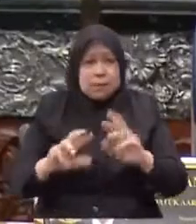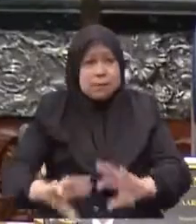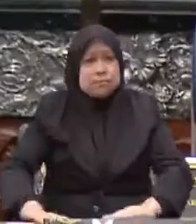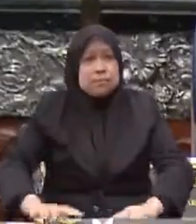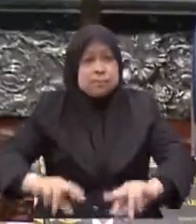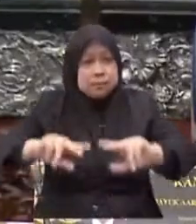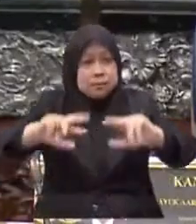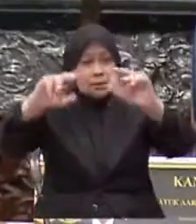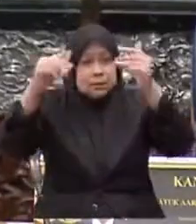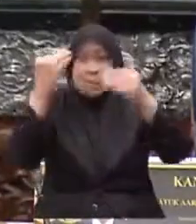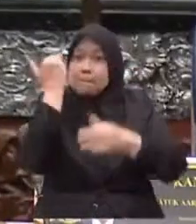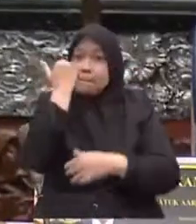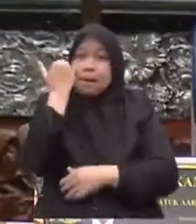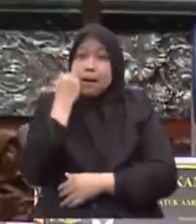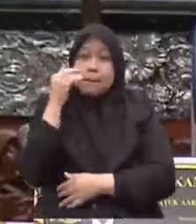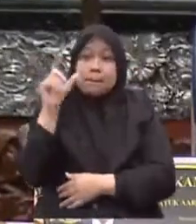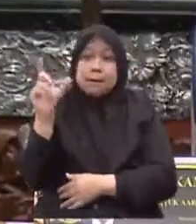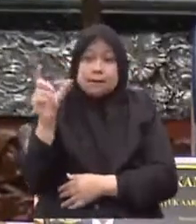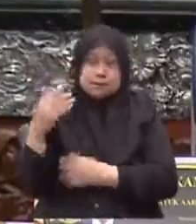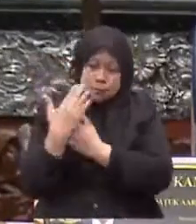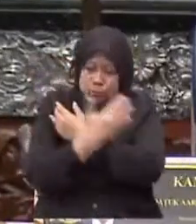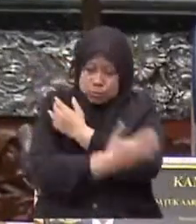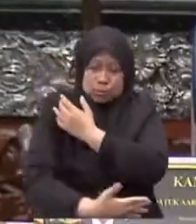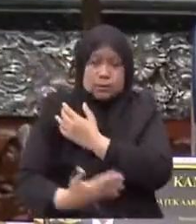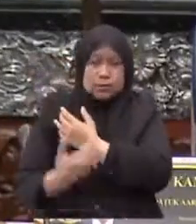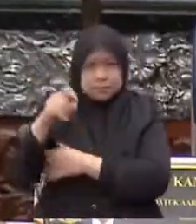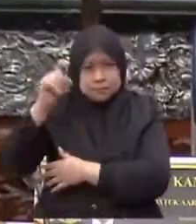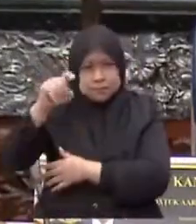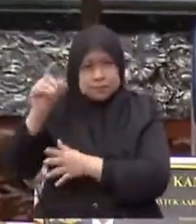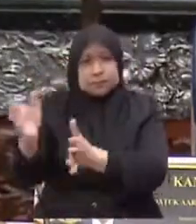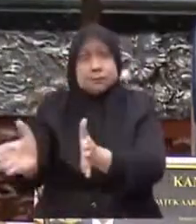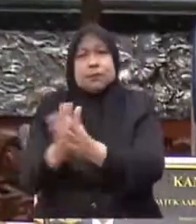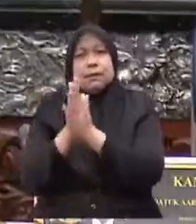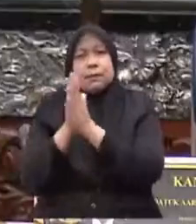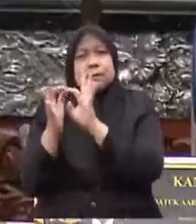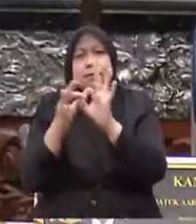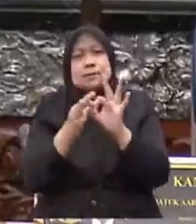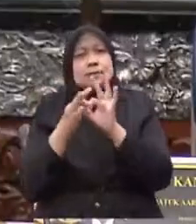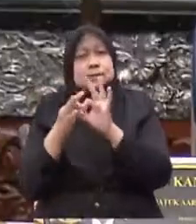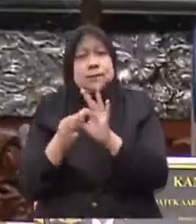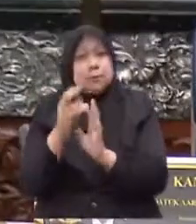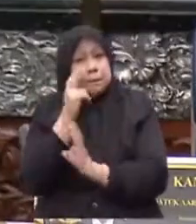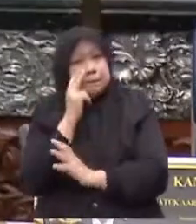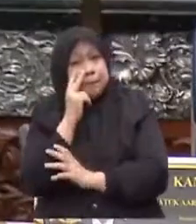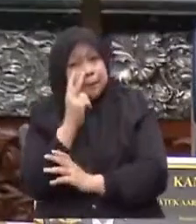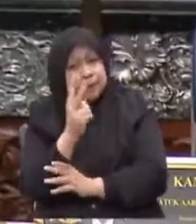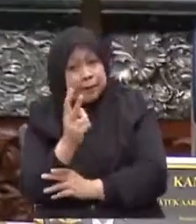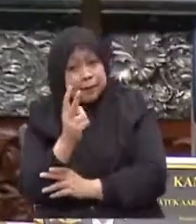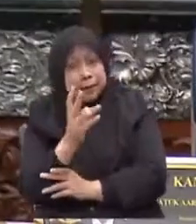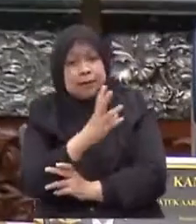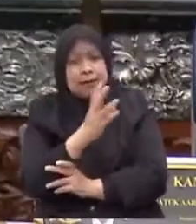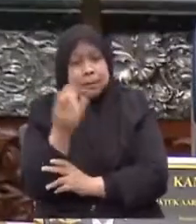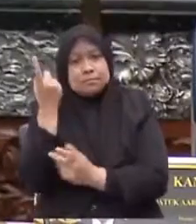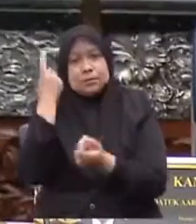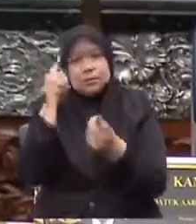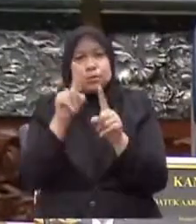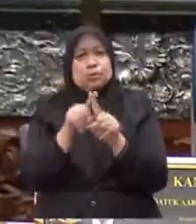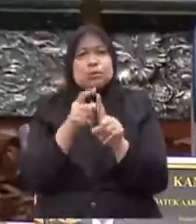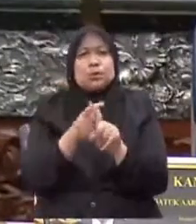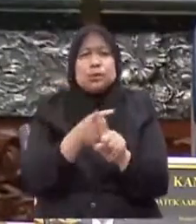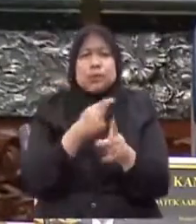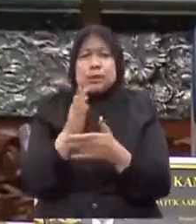memperkasaikan Mahkamah Syariah seluruh negara belum mendapat kerjasama pandangan dan persetujuan